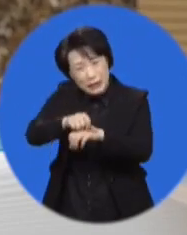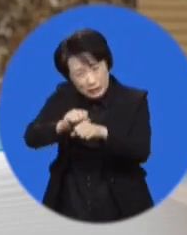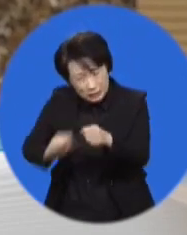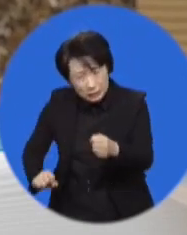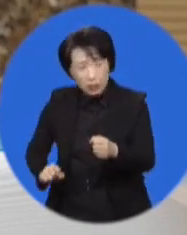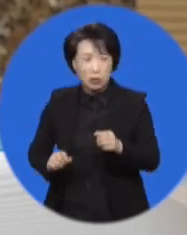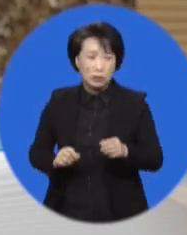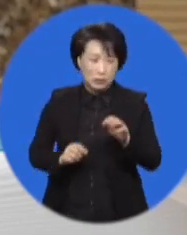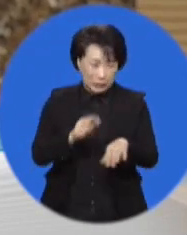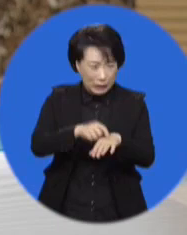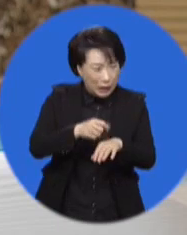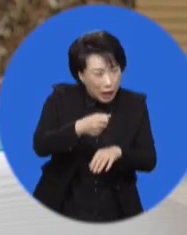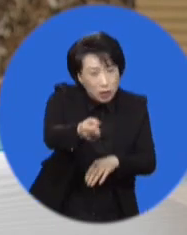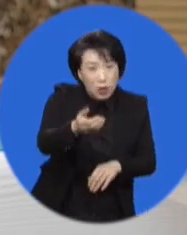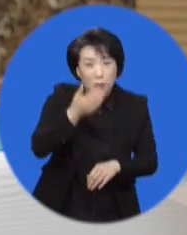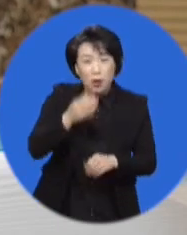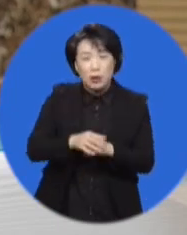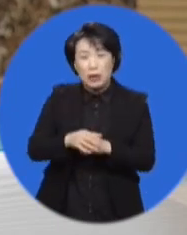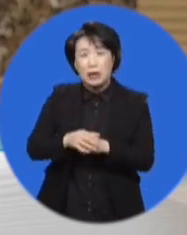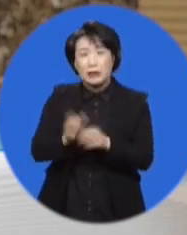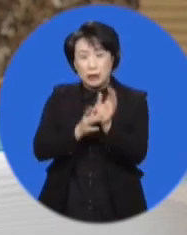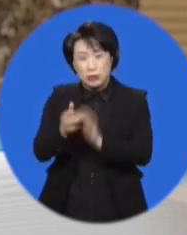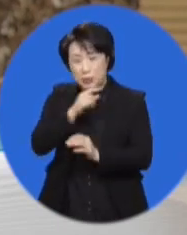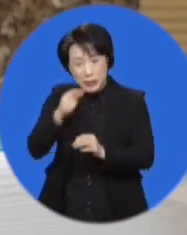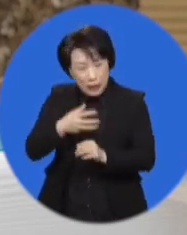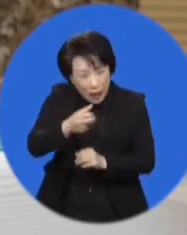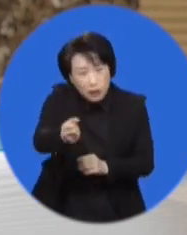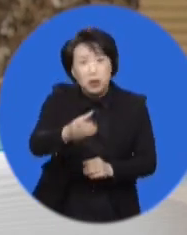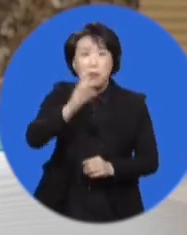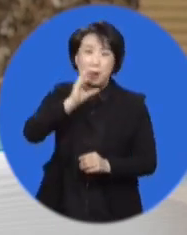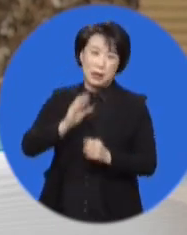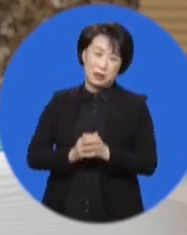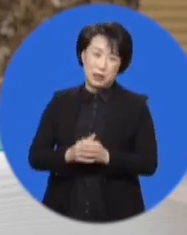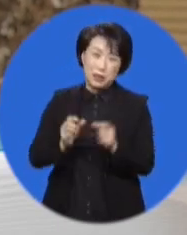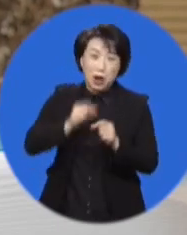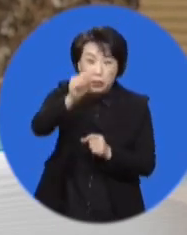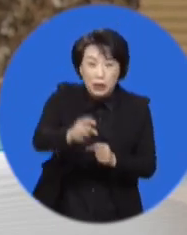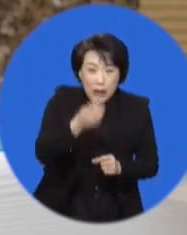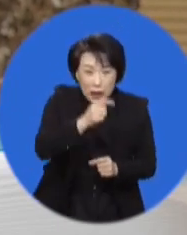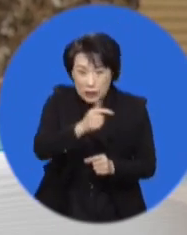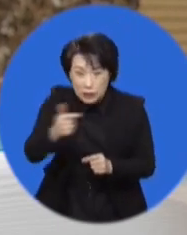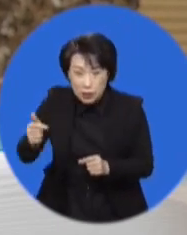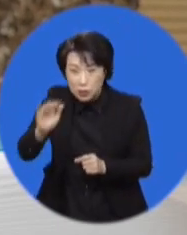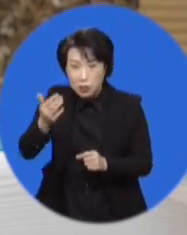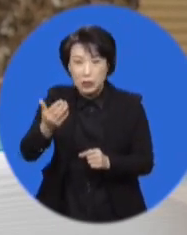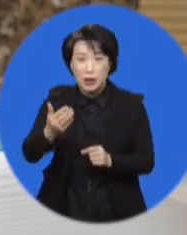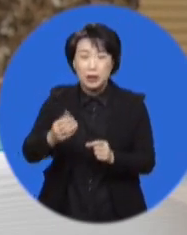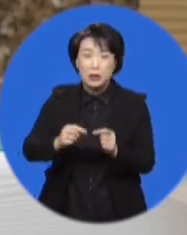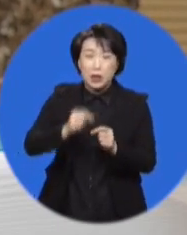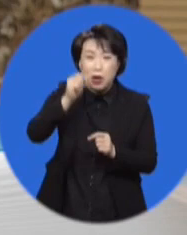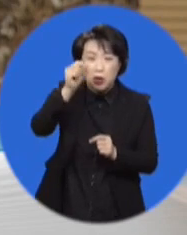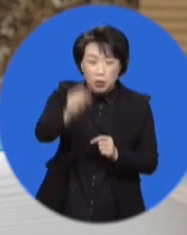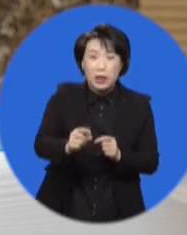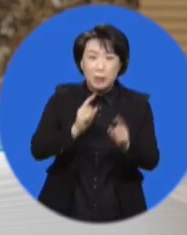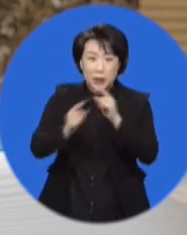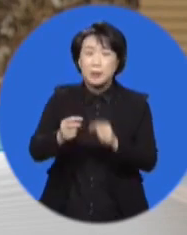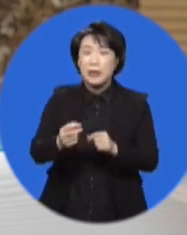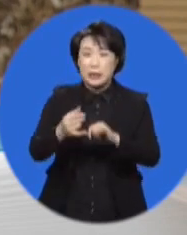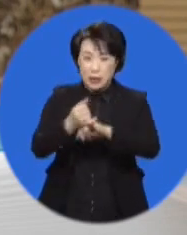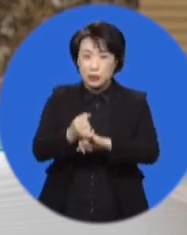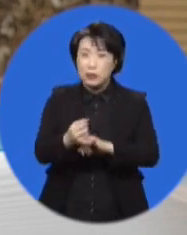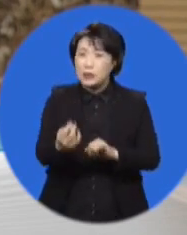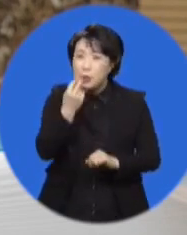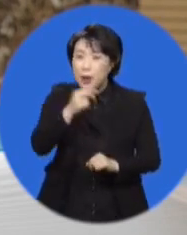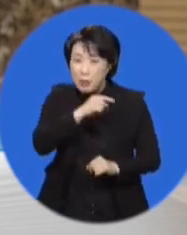살 받아먹고 내 피 받아 마셔야 영원한 양식이야. 언약의